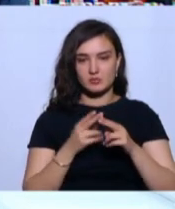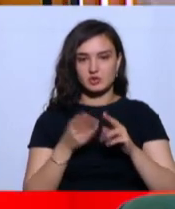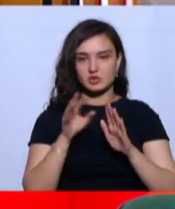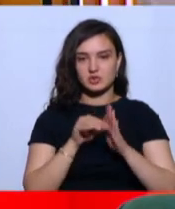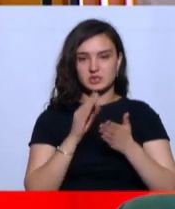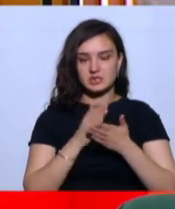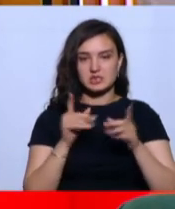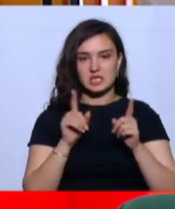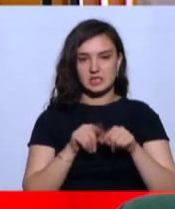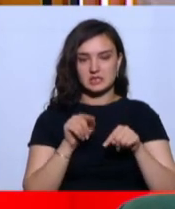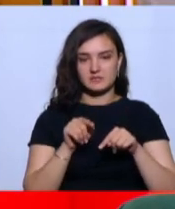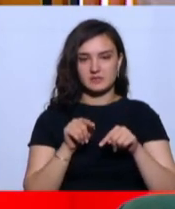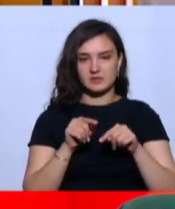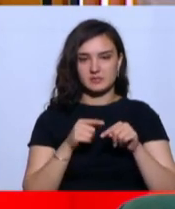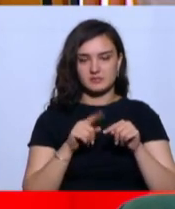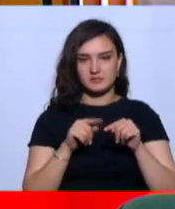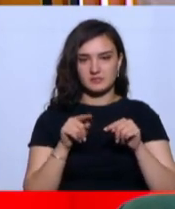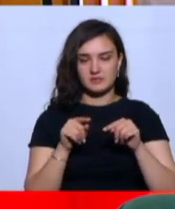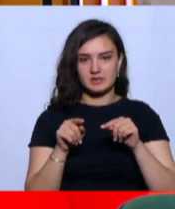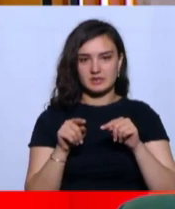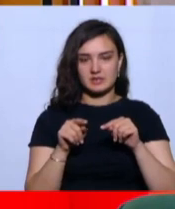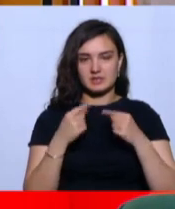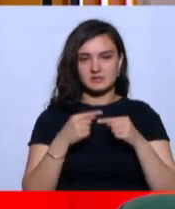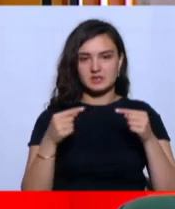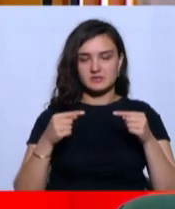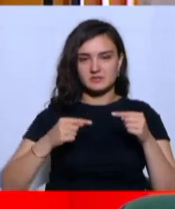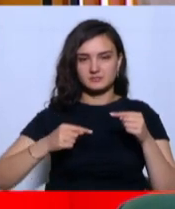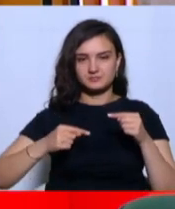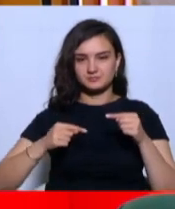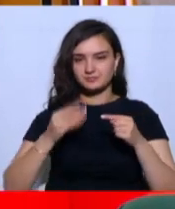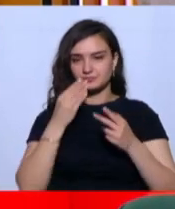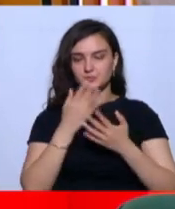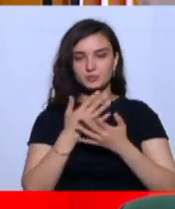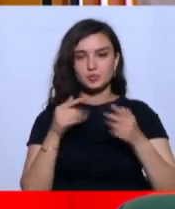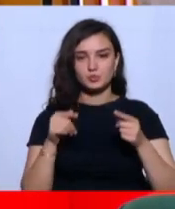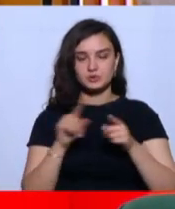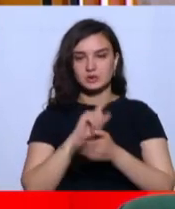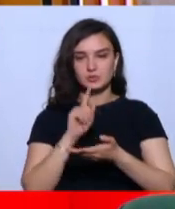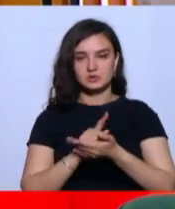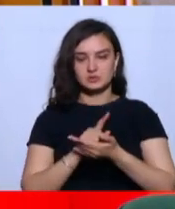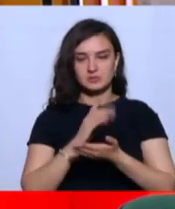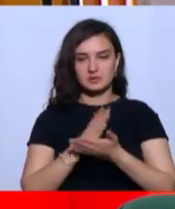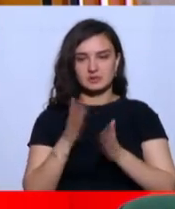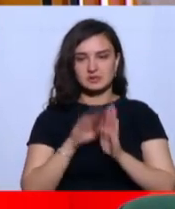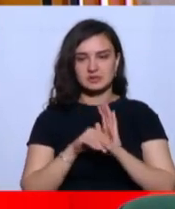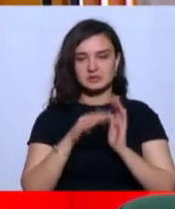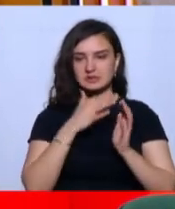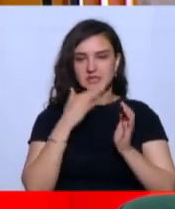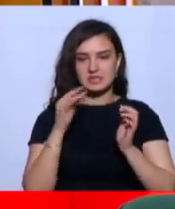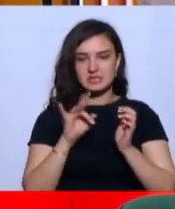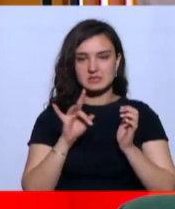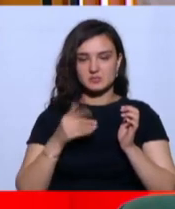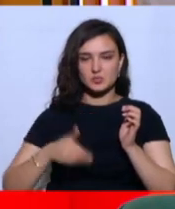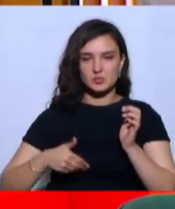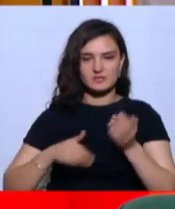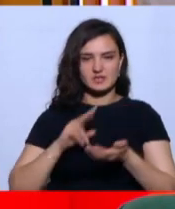არის აგრეთვე გარდა პროცესირების დროს წარმოქმნილი სხვადასხვა პროდუქტისა, აუცილებლად არის ტრანსცხიმები, რომელიც ღვიძლს